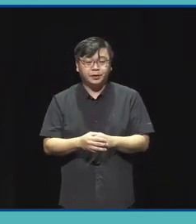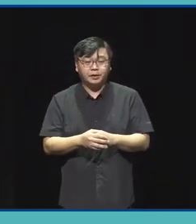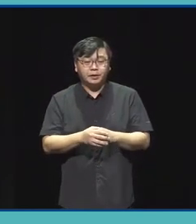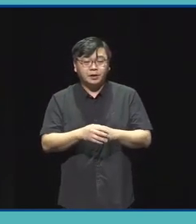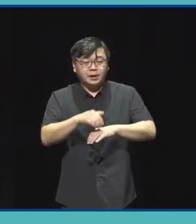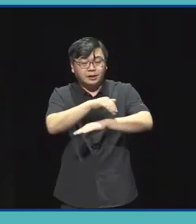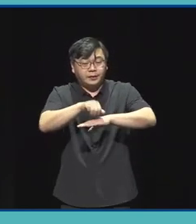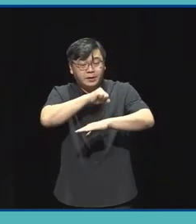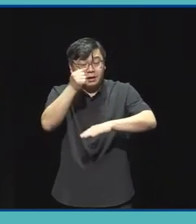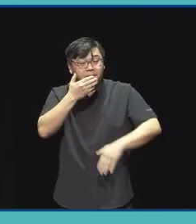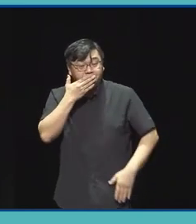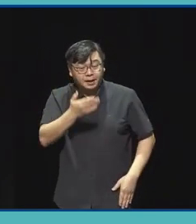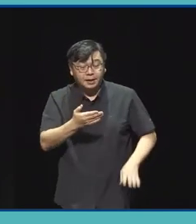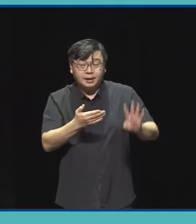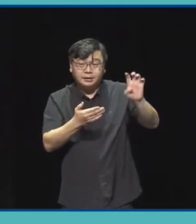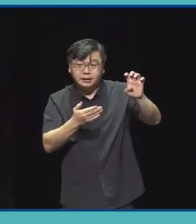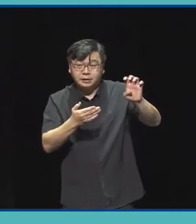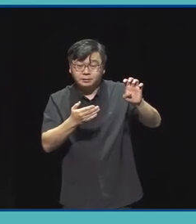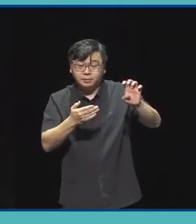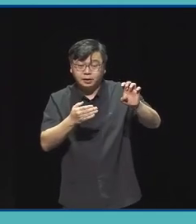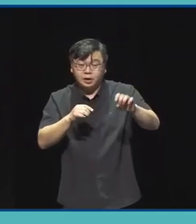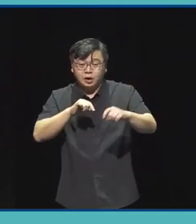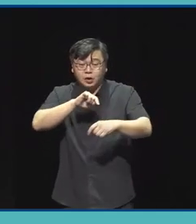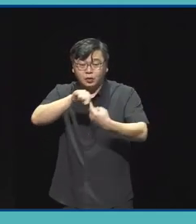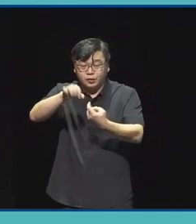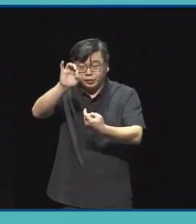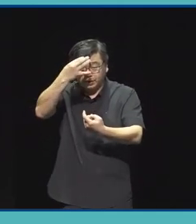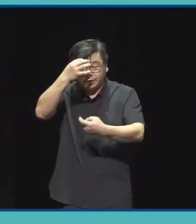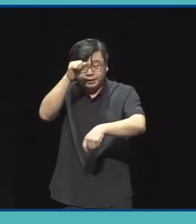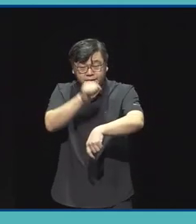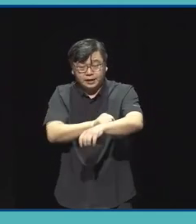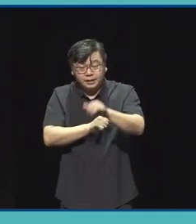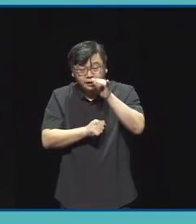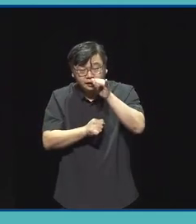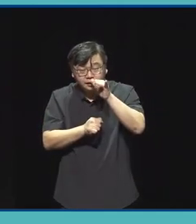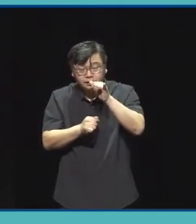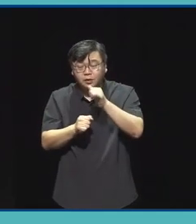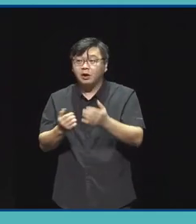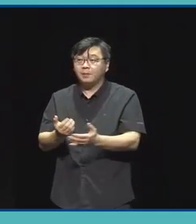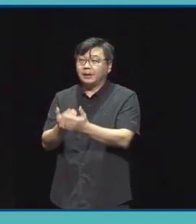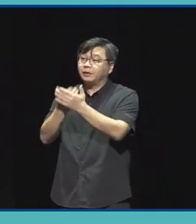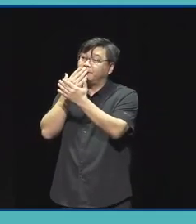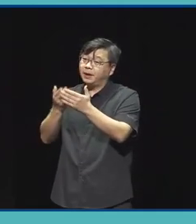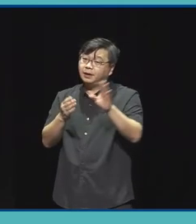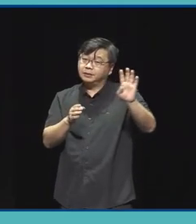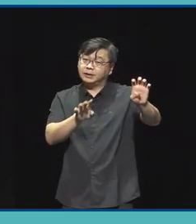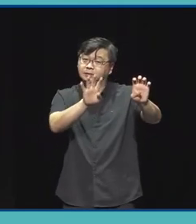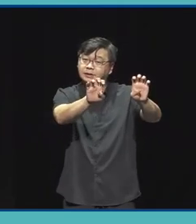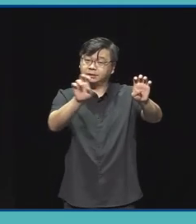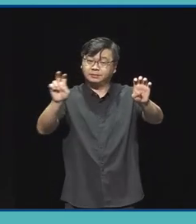그리고 해당 분야 발전의 기여도와 파급 효과 이렇게 구성이 되어 있습니다.